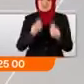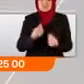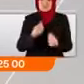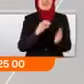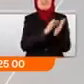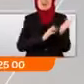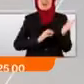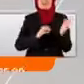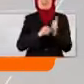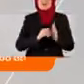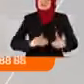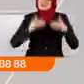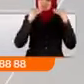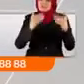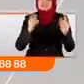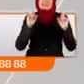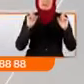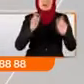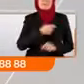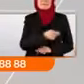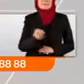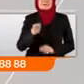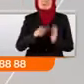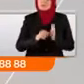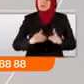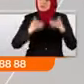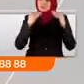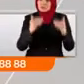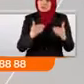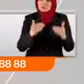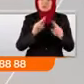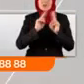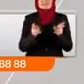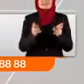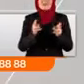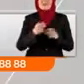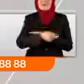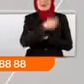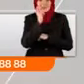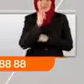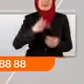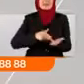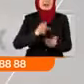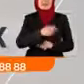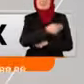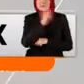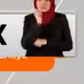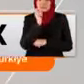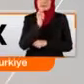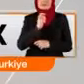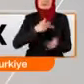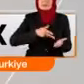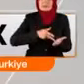ertelenecek SGK filmleri ertelenecek esnaf kredileri Tarım Kredi tarım